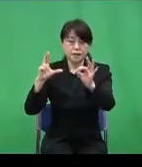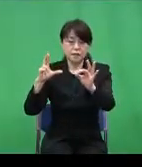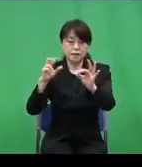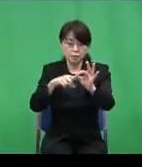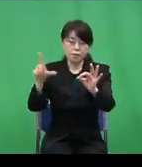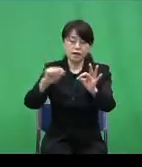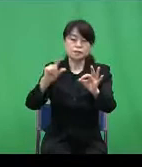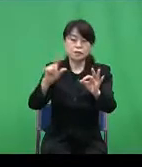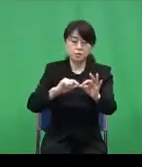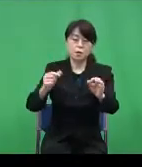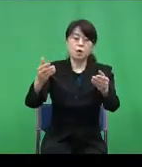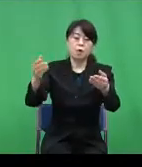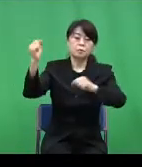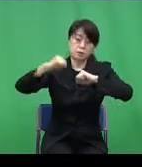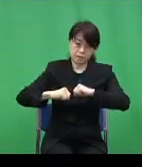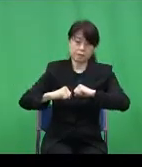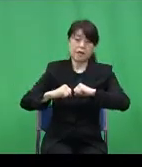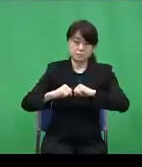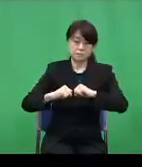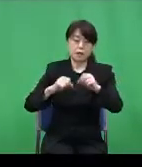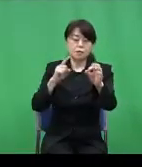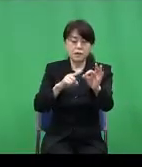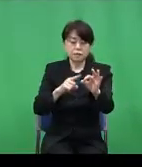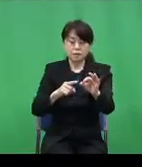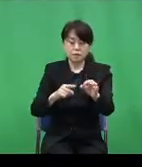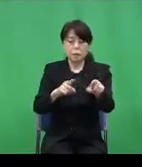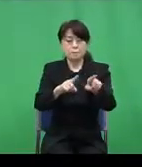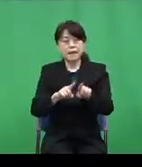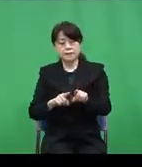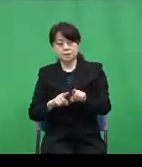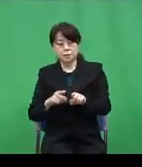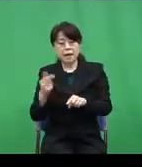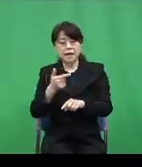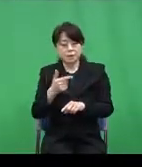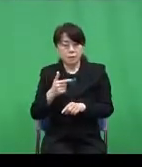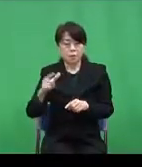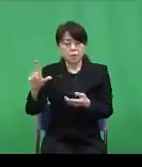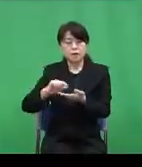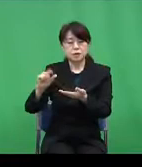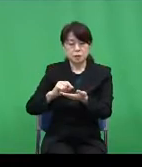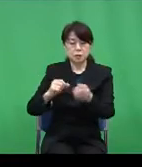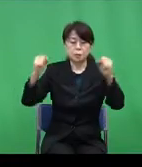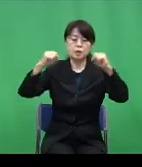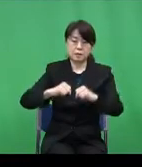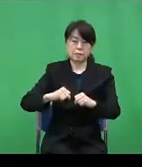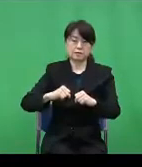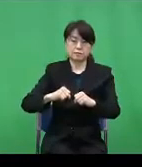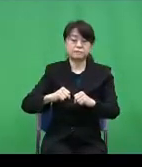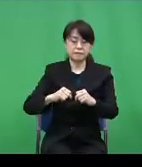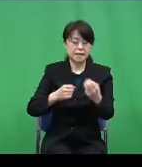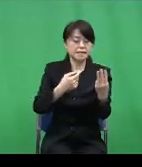さらにその前倒し活用も認めてもらうということで、3分の1の負担が実数10分の1になったん